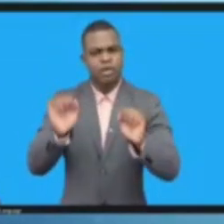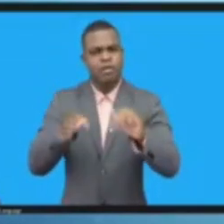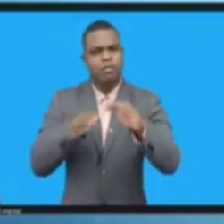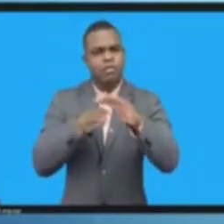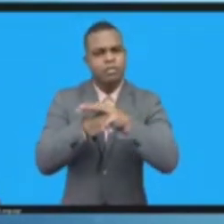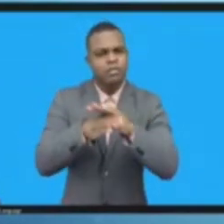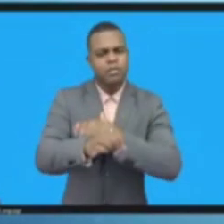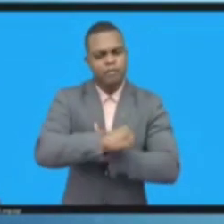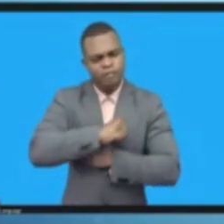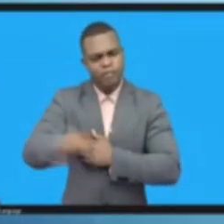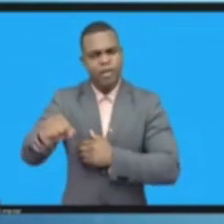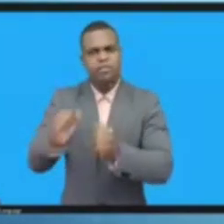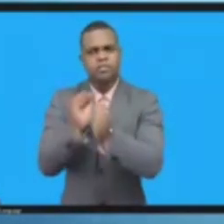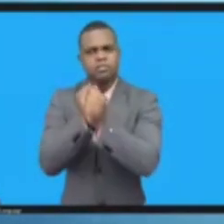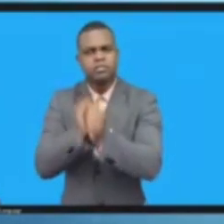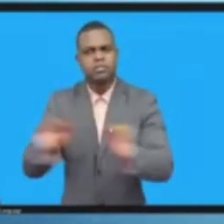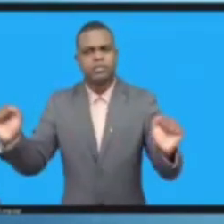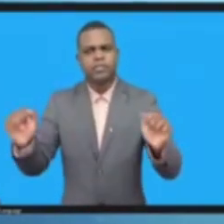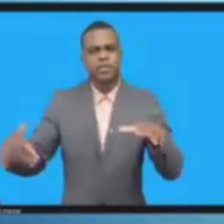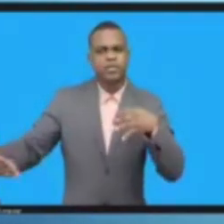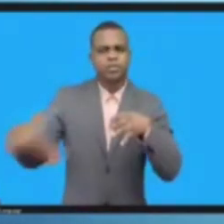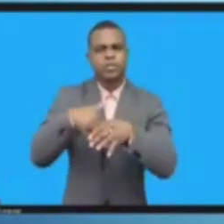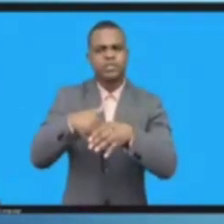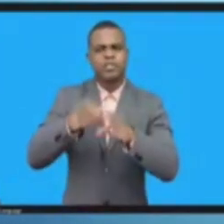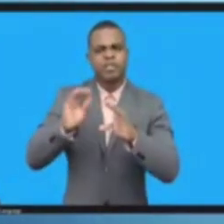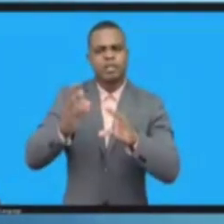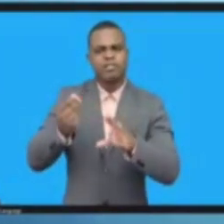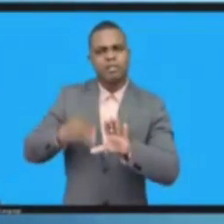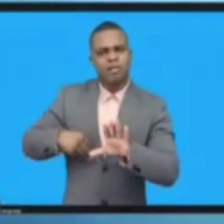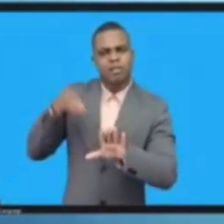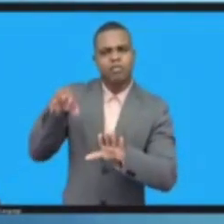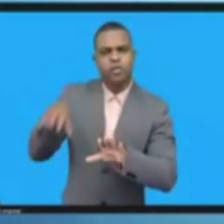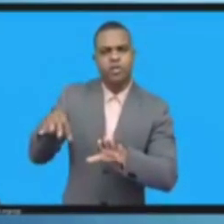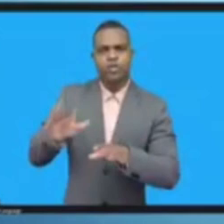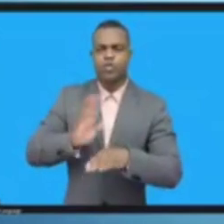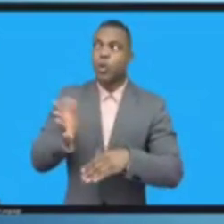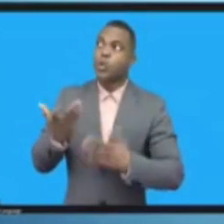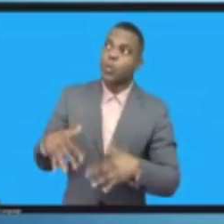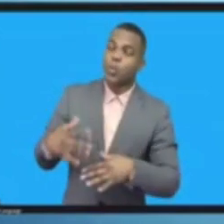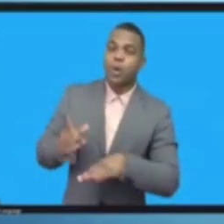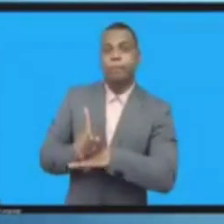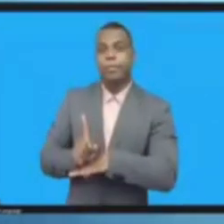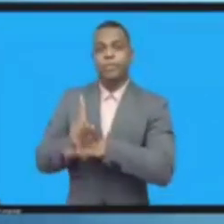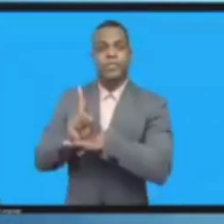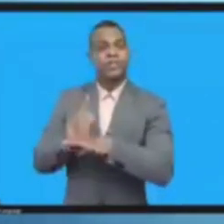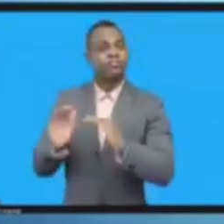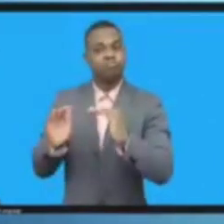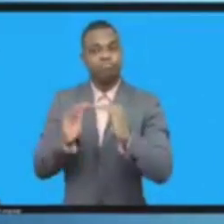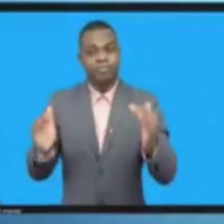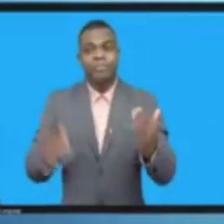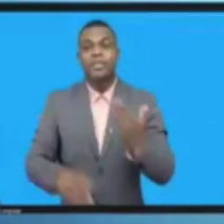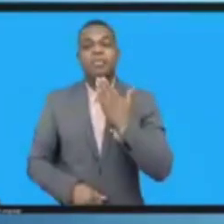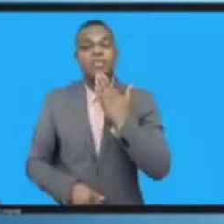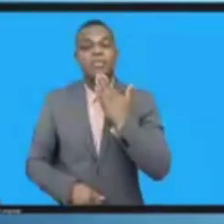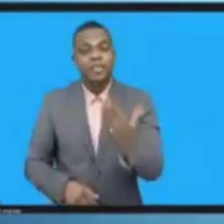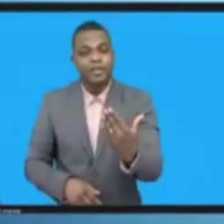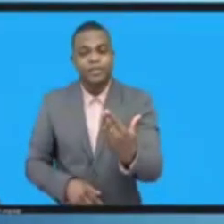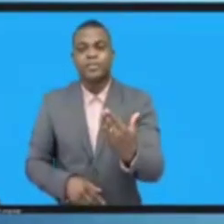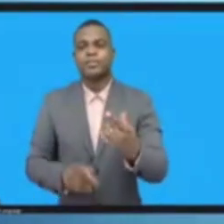pour tous. Donc, j'anticipe favorablement ce parcours en votre compagnie. Je vous remercie.